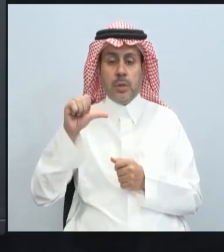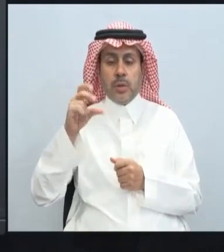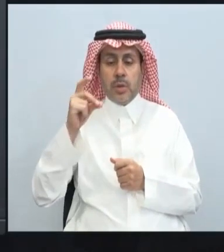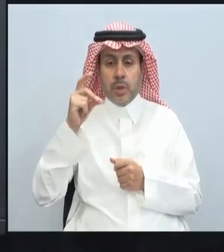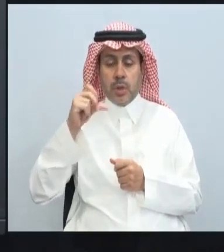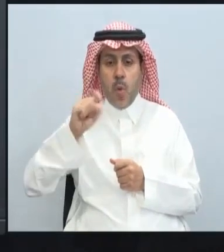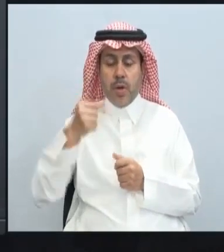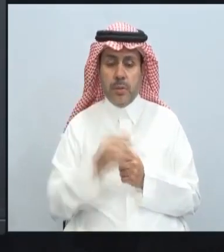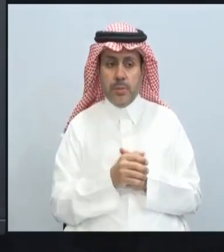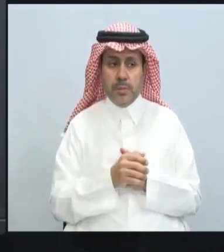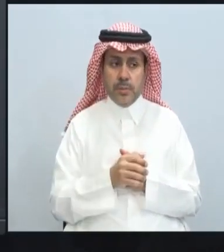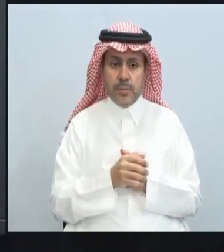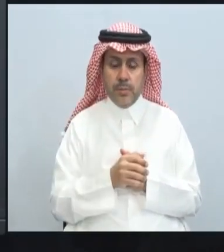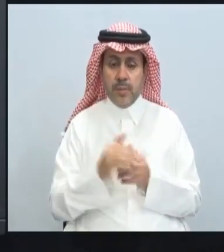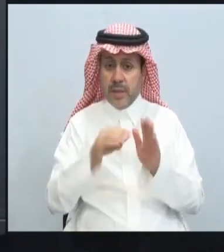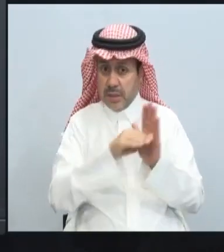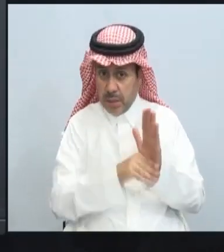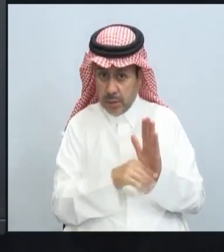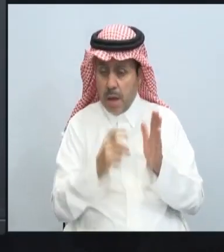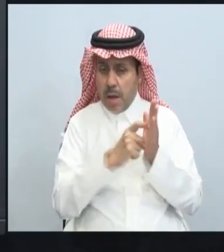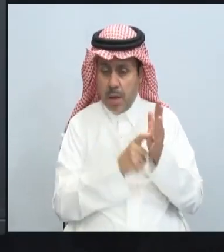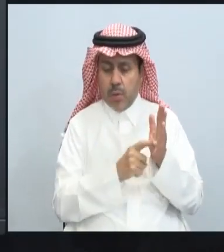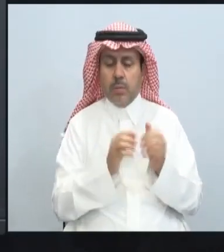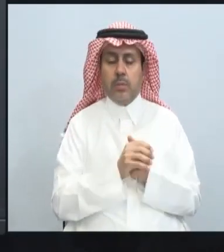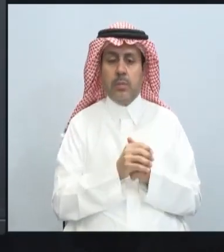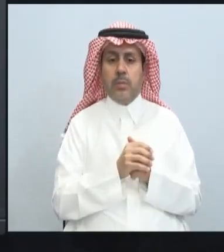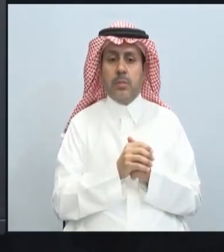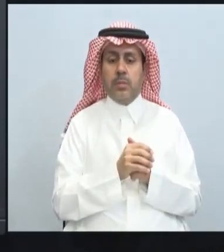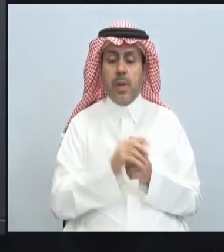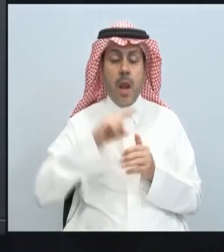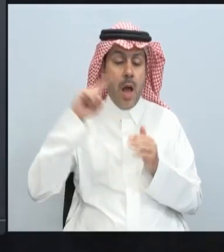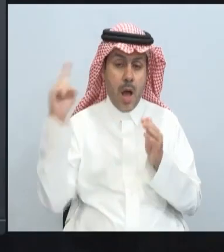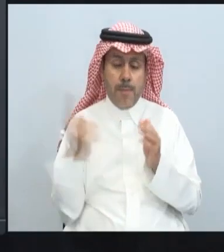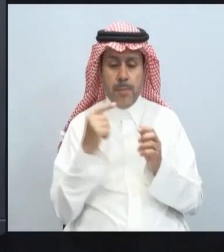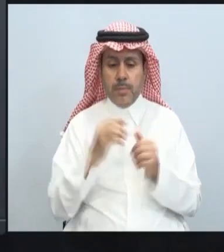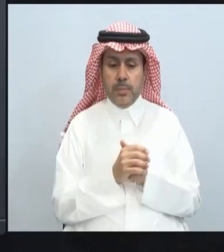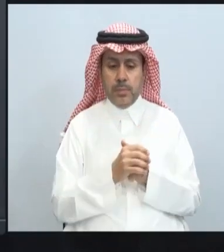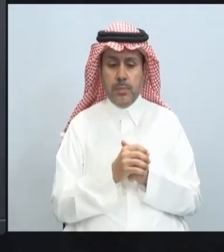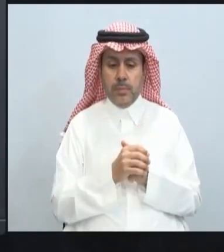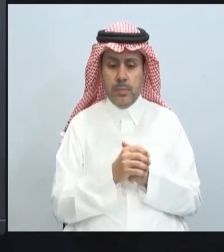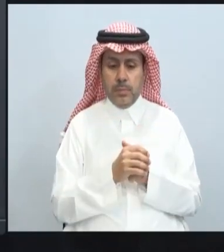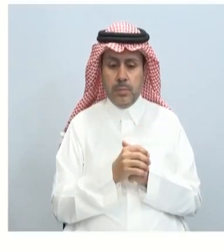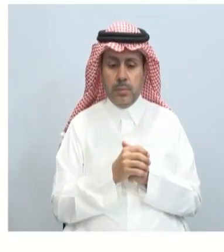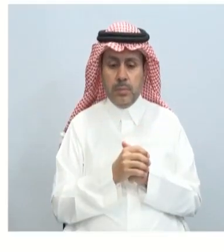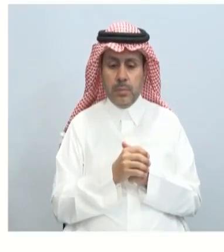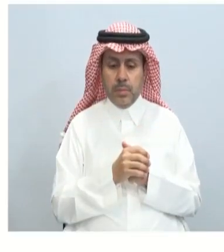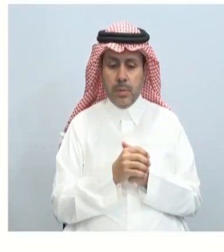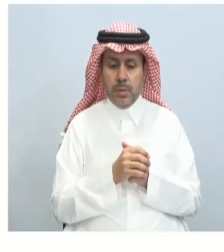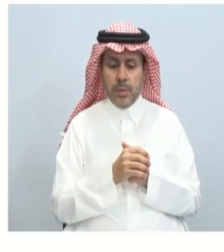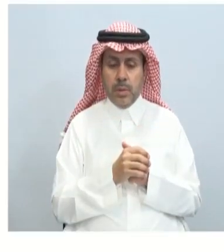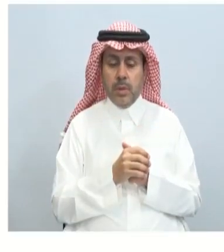ذات سياده فتندرج تحت القانون ماذا تحت القانون العام وليس القانون الخاص وايضا